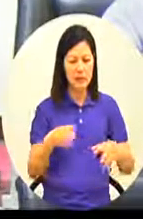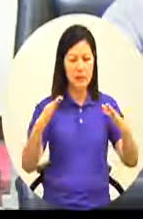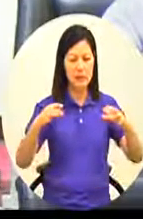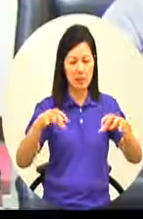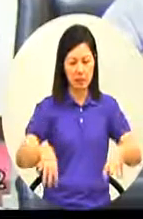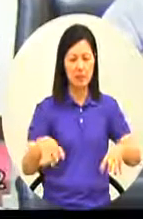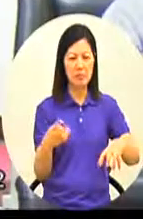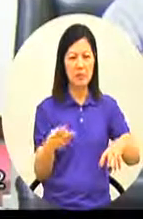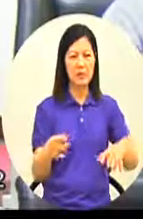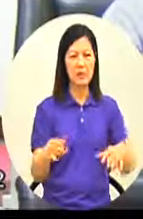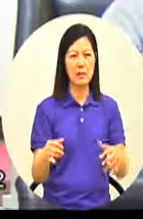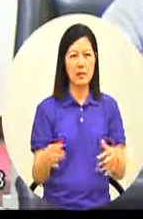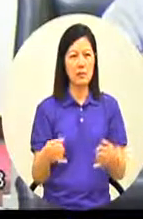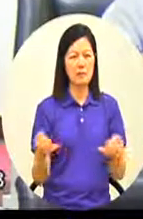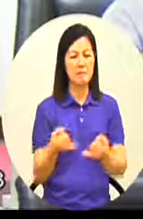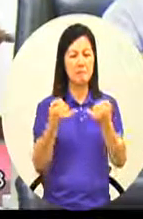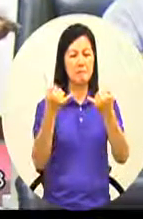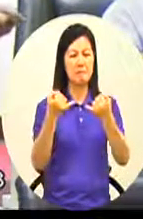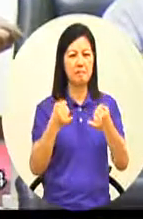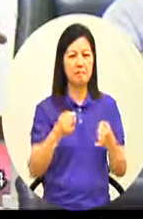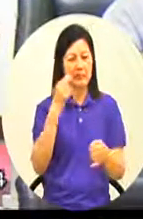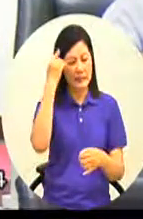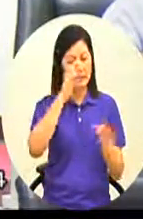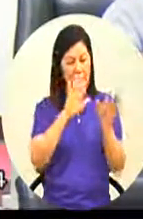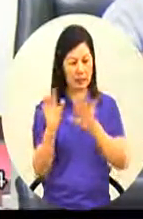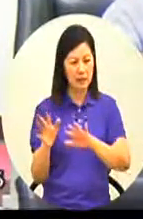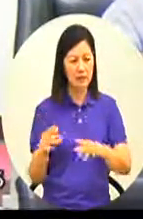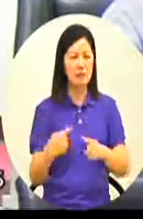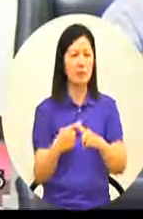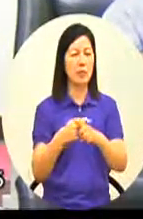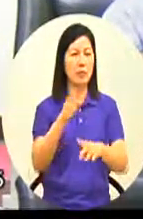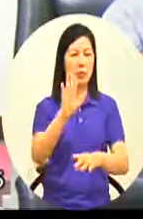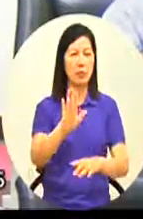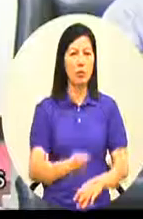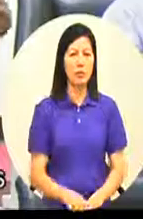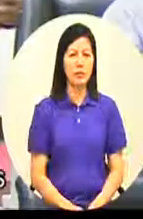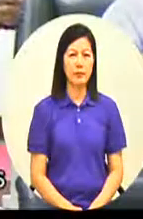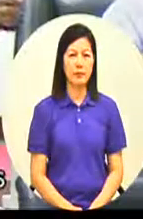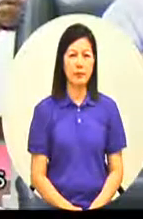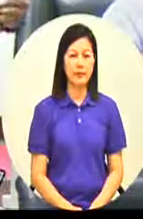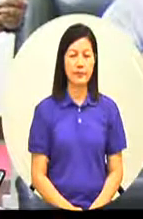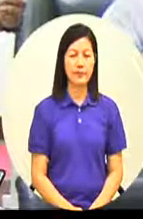的纠纷，感情上的纠纷了嘞，因为